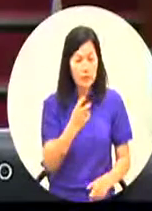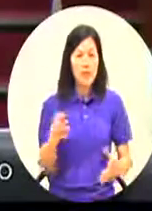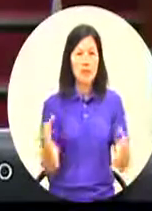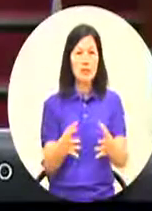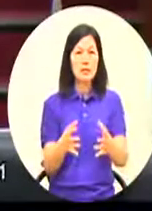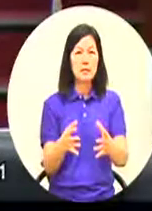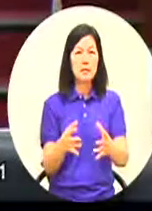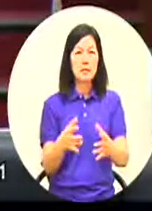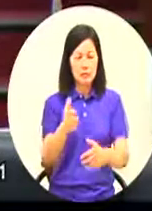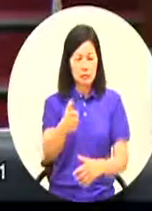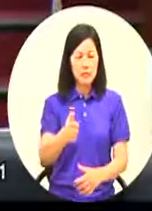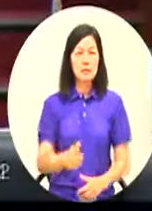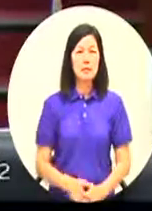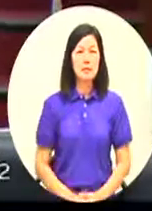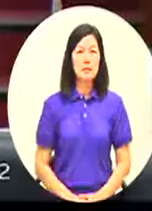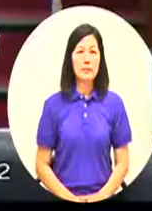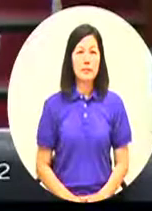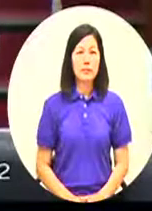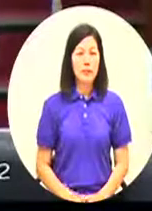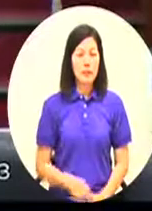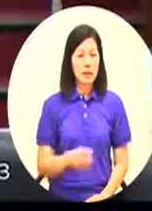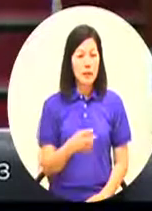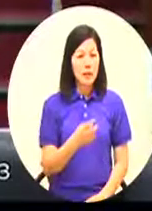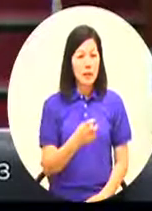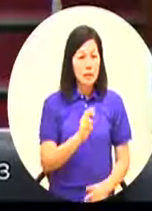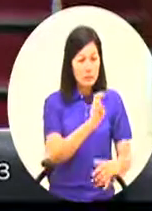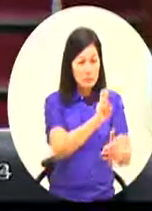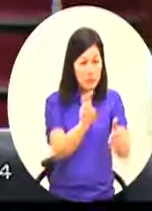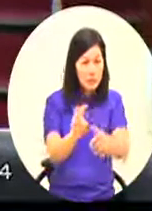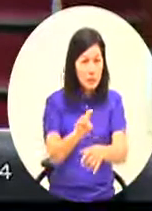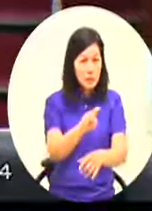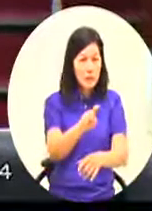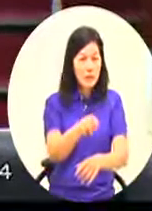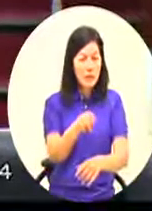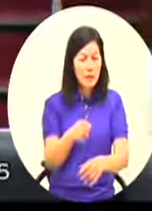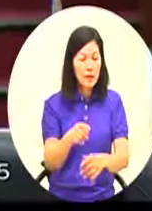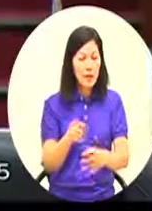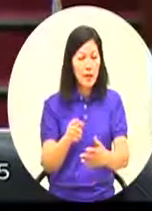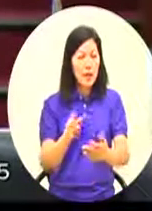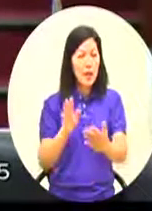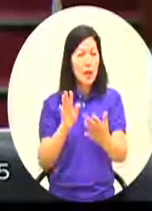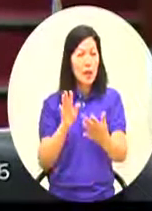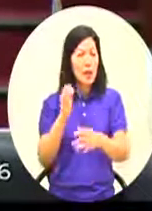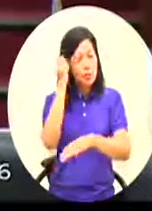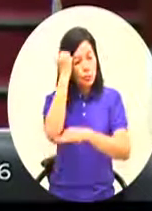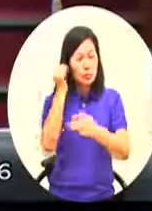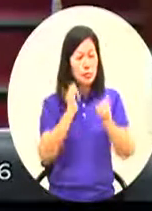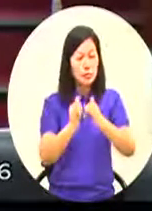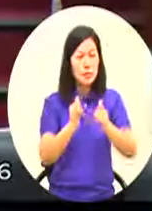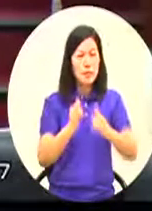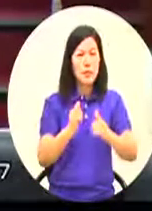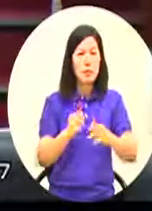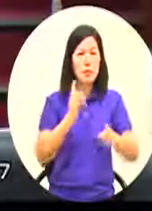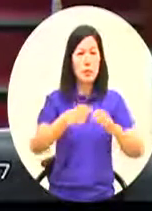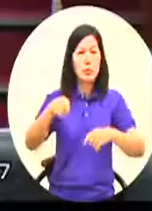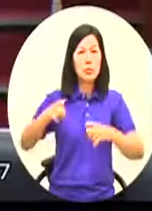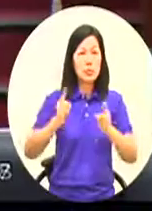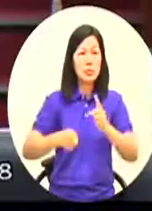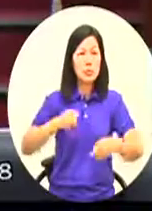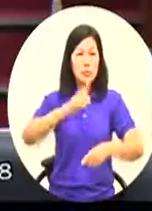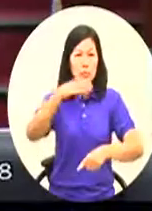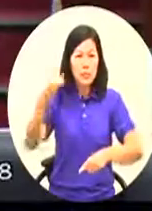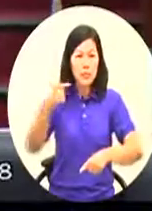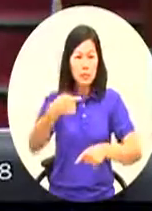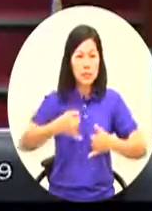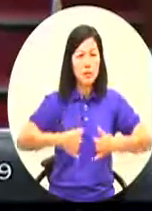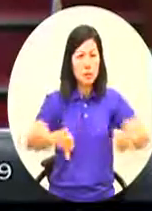回刊因为哈，住伫伊对面诶民众吼，遐差不多伫高山一路五十三巷出来，往南往蛤蟆星